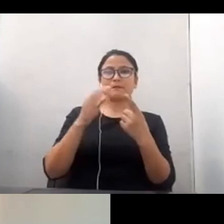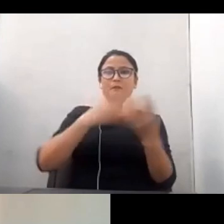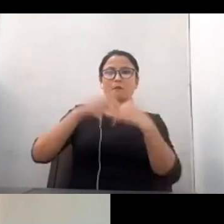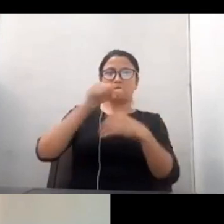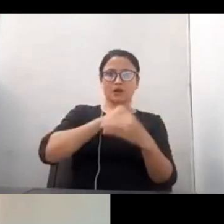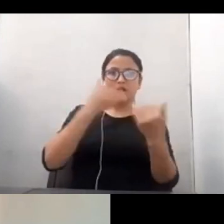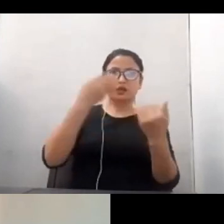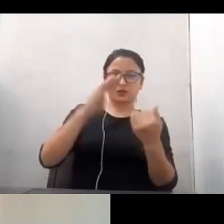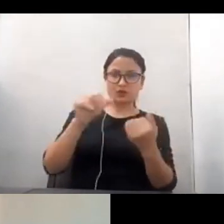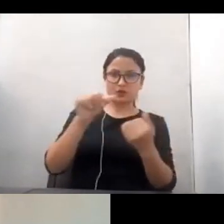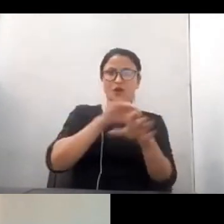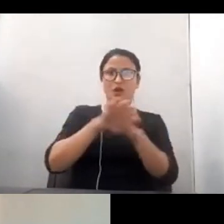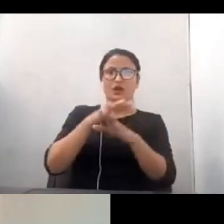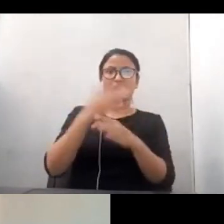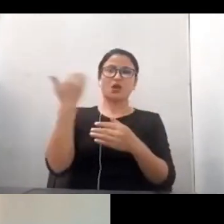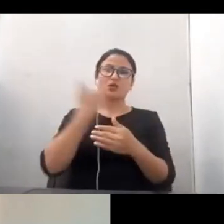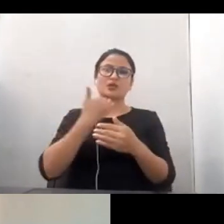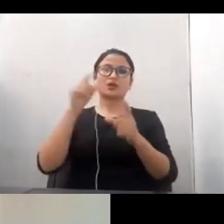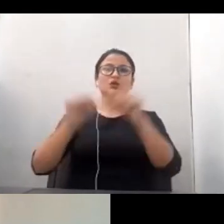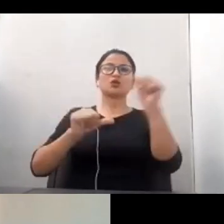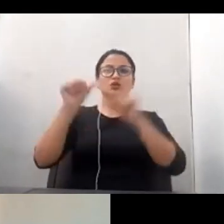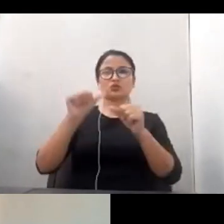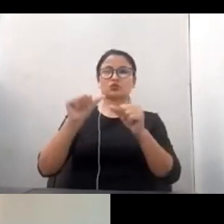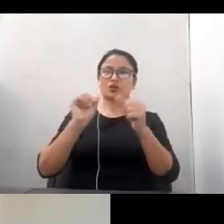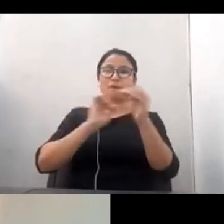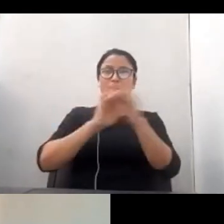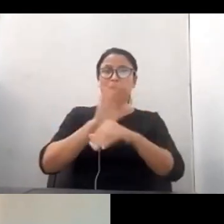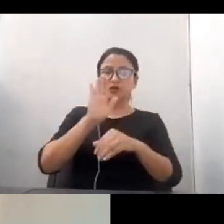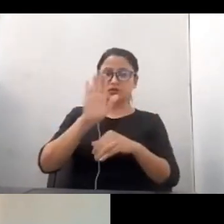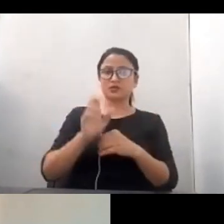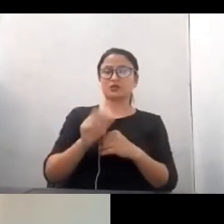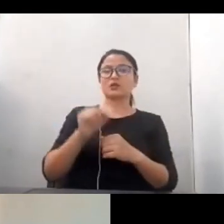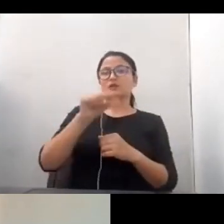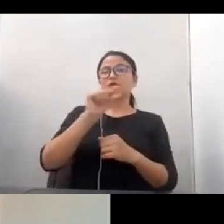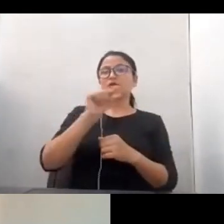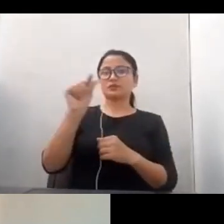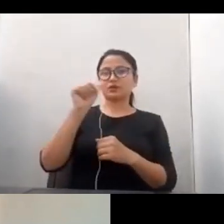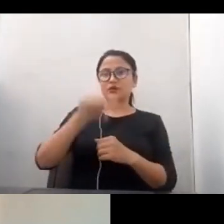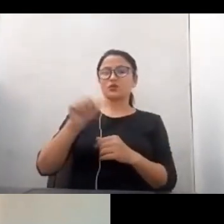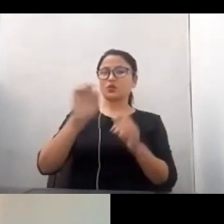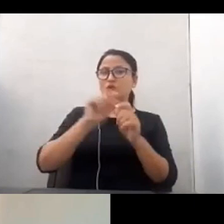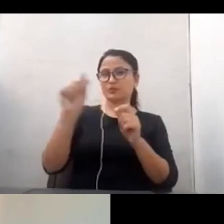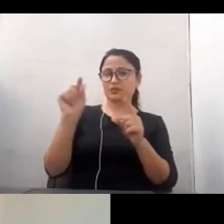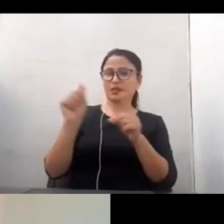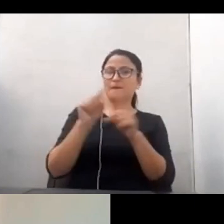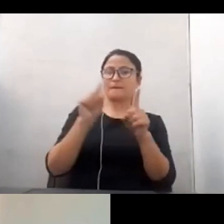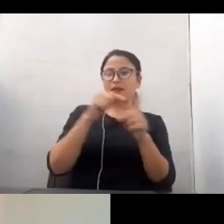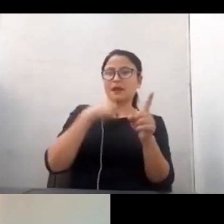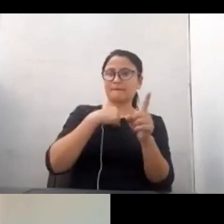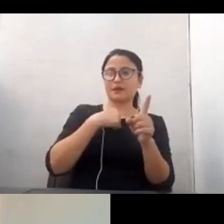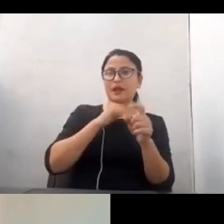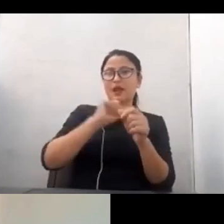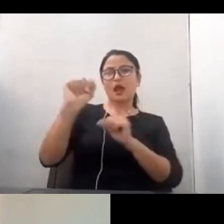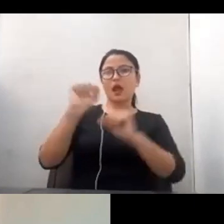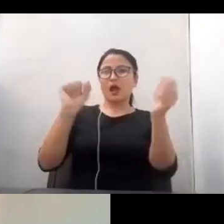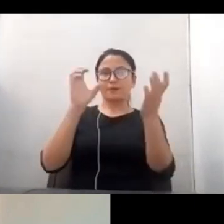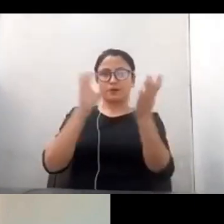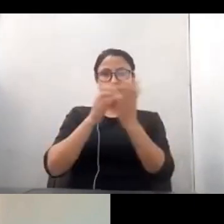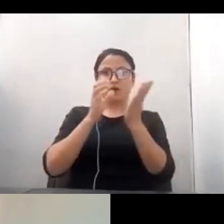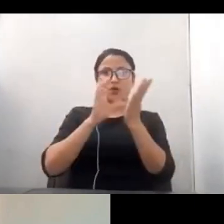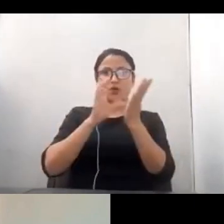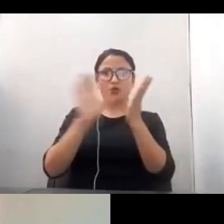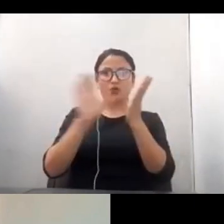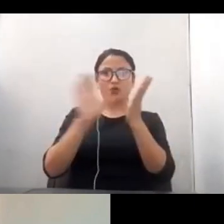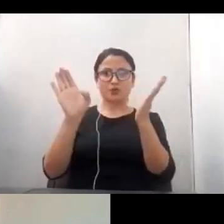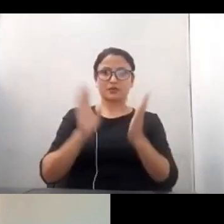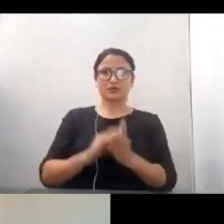चाहिँ हत्या गर्ने जुन यो रेसियो बढिरहेको छ अहिलेको सन्दर्भमा यो सन्दर्भमा पनि हामीले आफ्नो ठाउँहरूमा चाहिँ एवेरनेसका